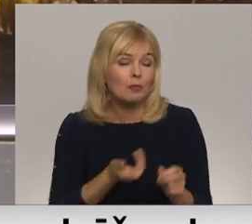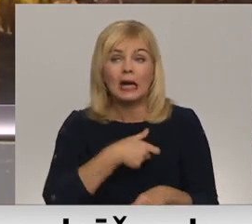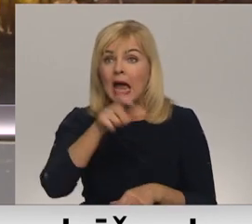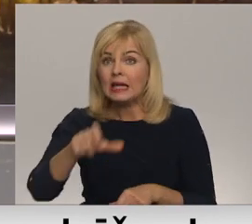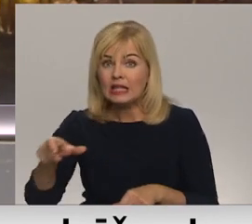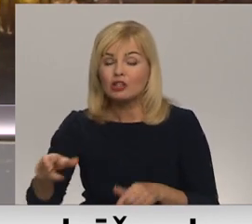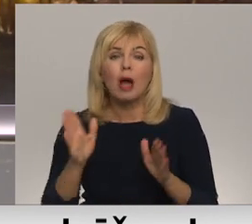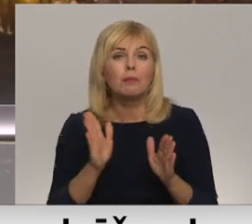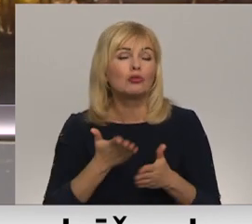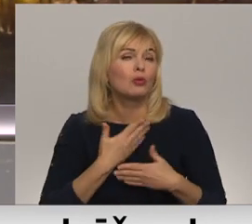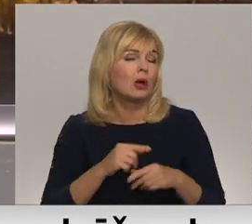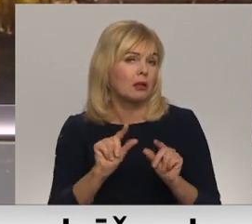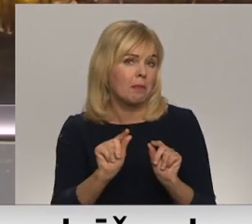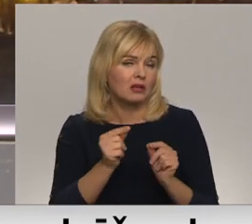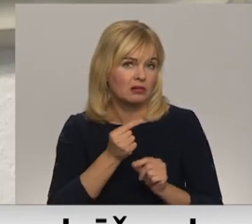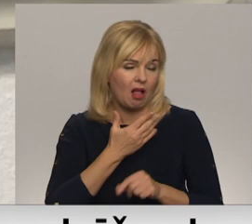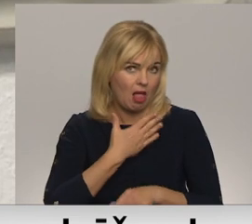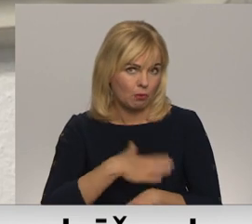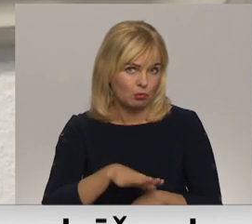no tā būšot ļoti mazs labums.